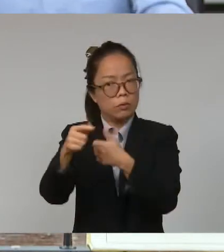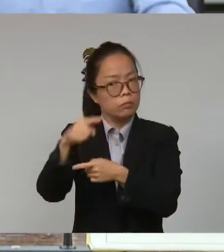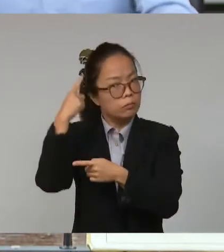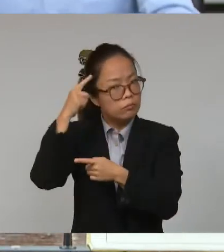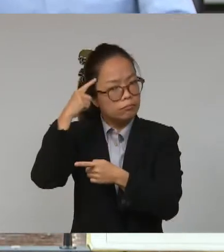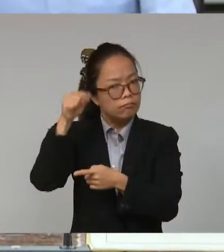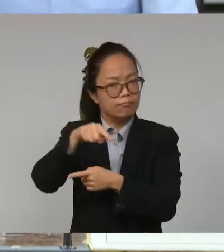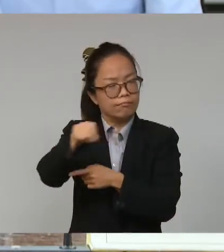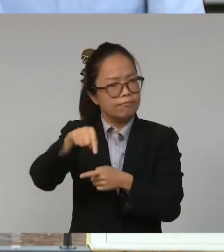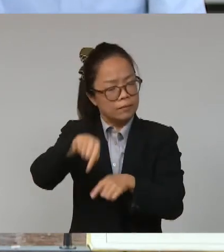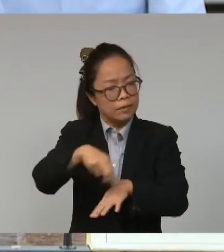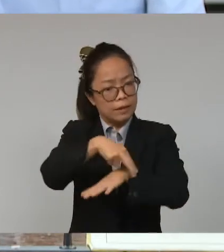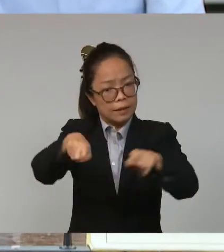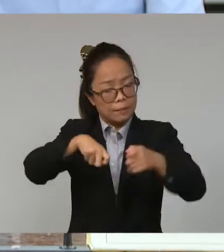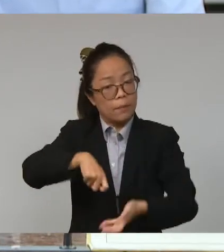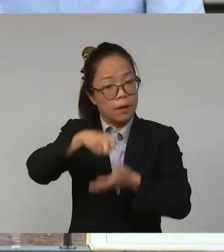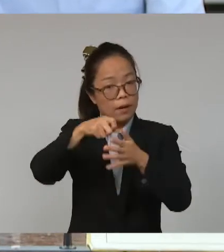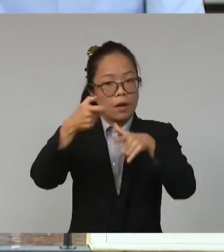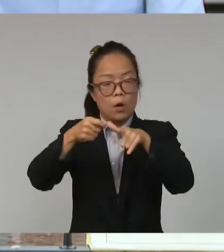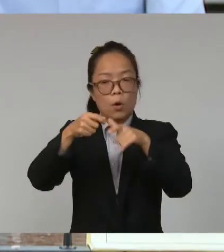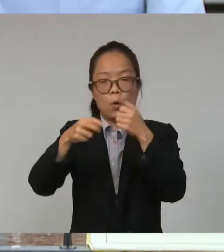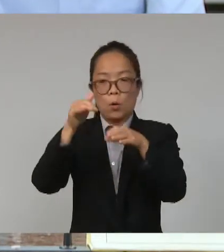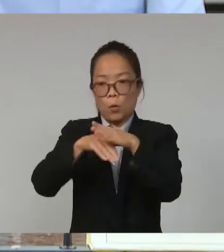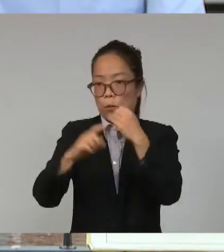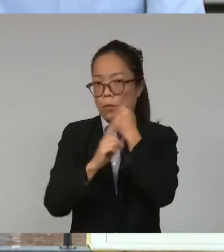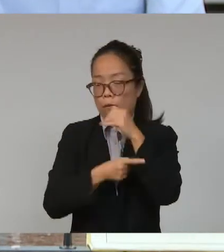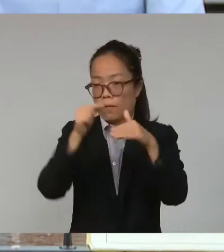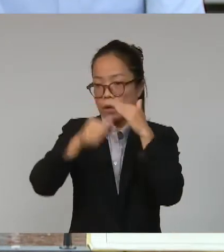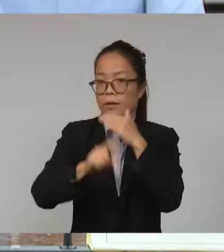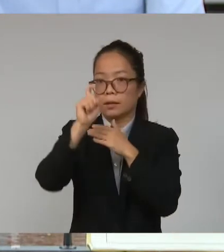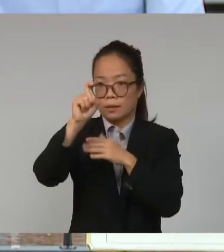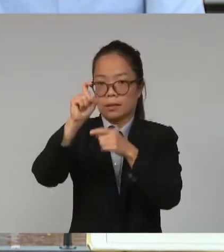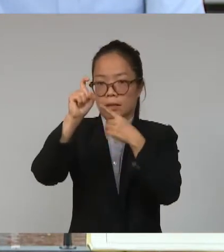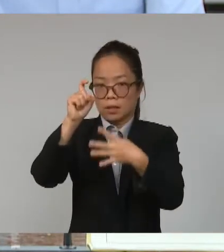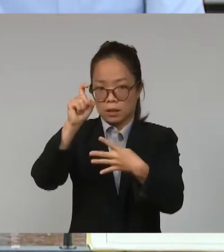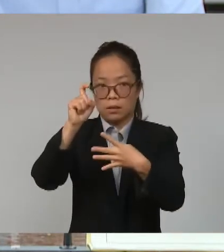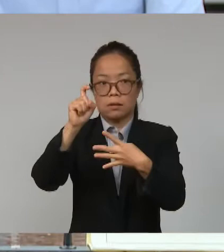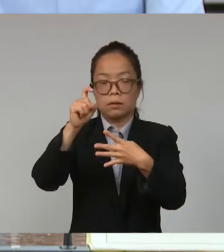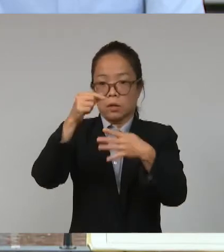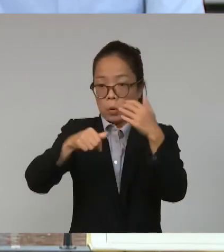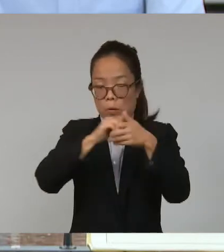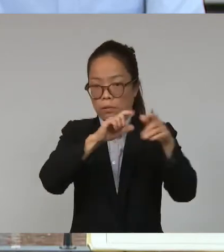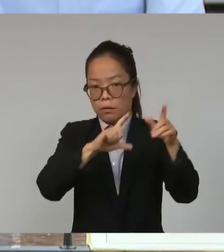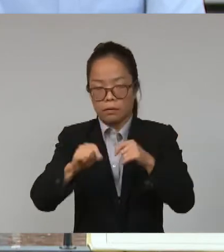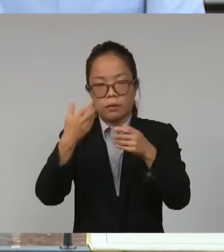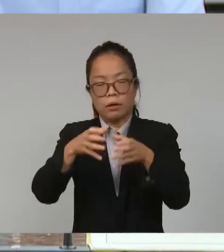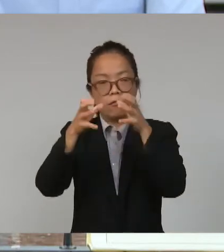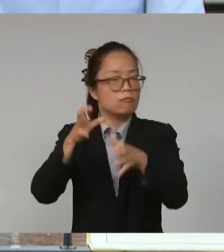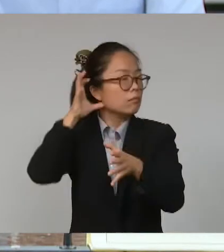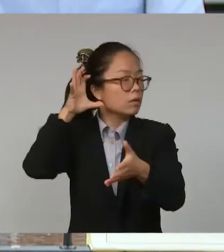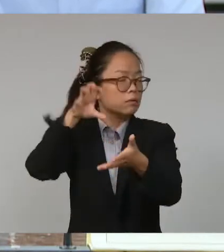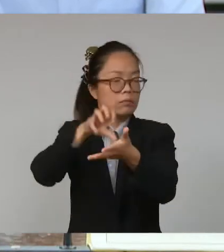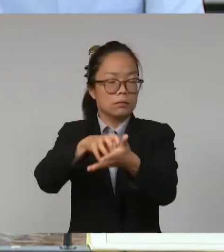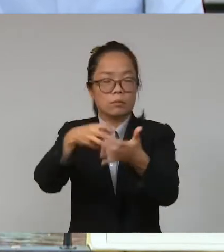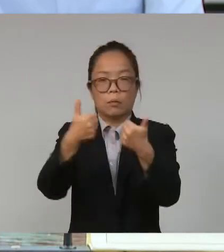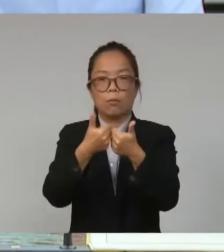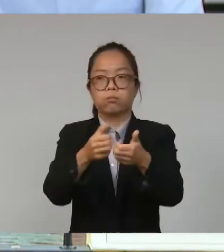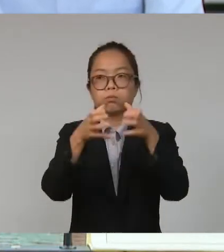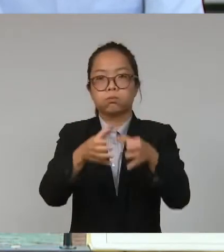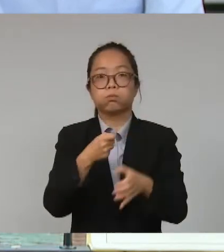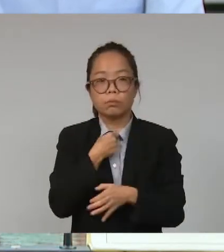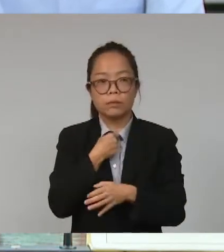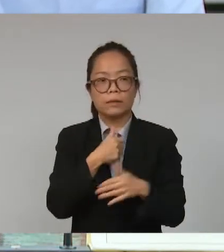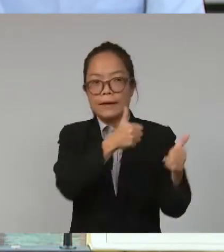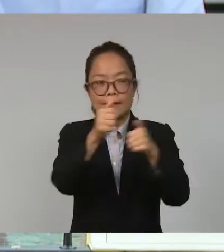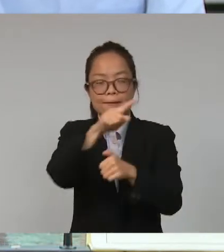该依公投法第十条第四项规定举行听证会。非常感